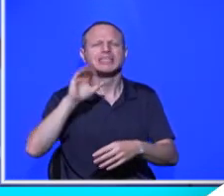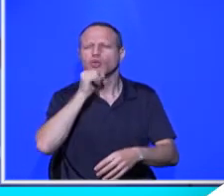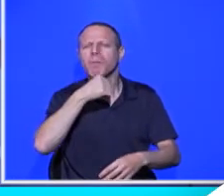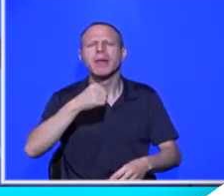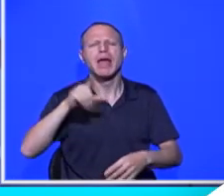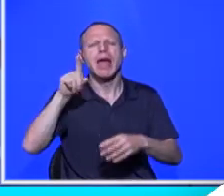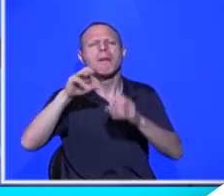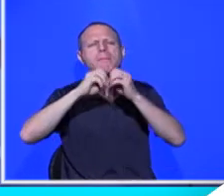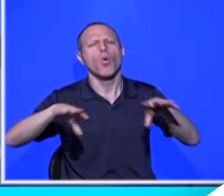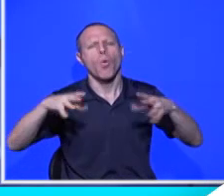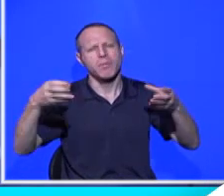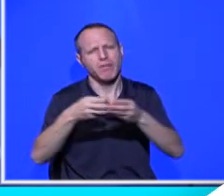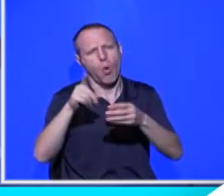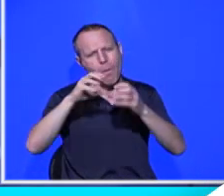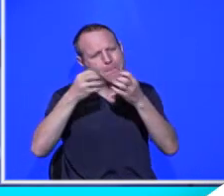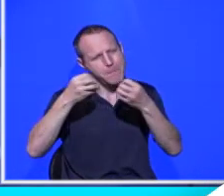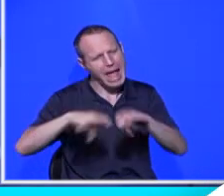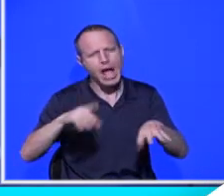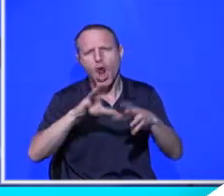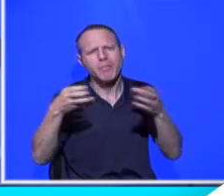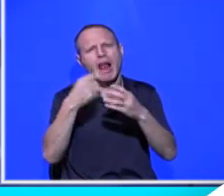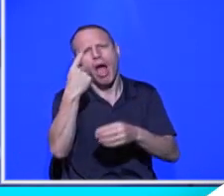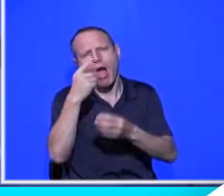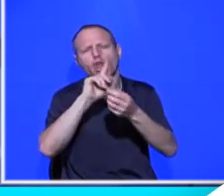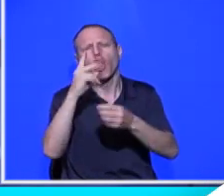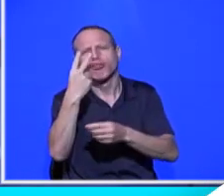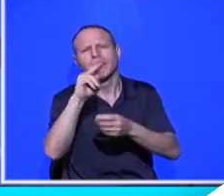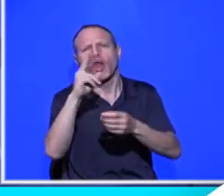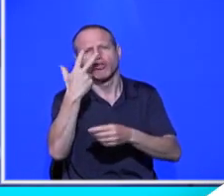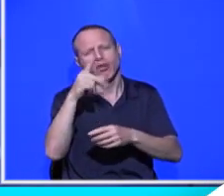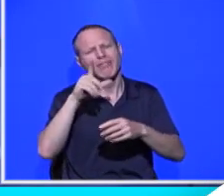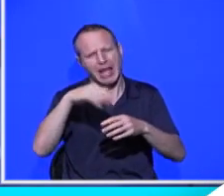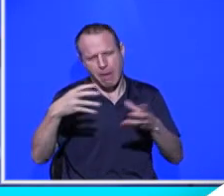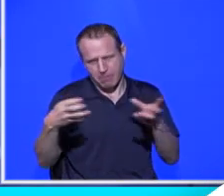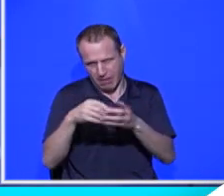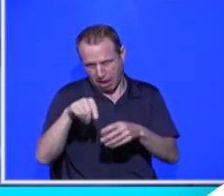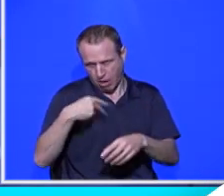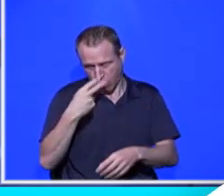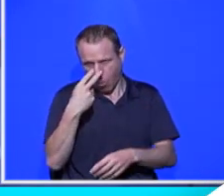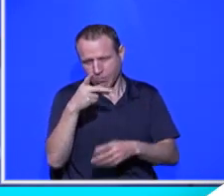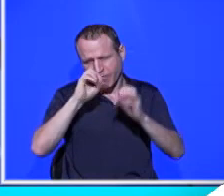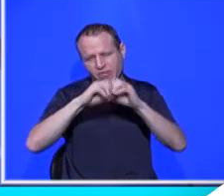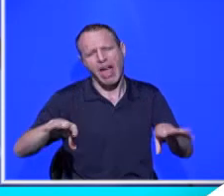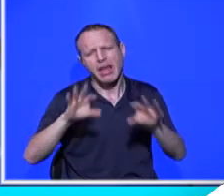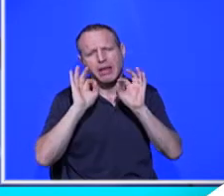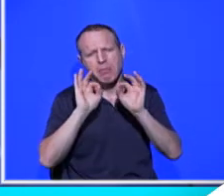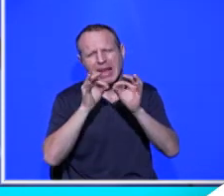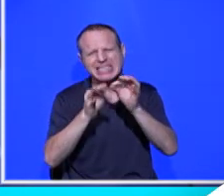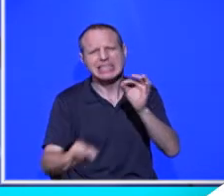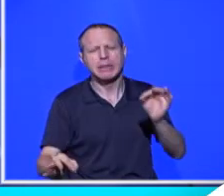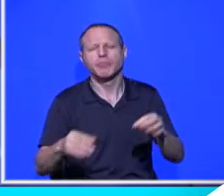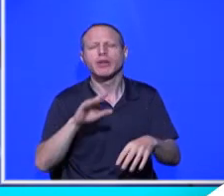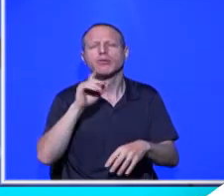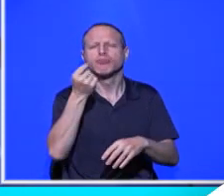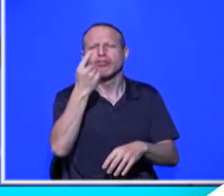מפלגות. הוא פירק לא מפלגה אחת, לא שתיים ולא שלוש. וכאן אנחנו רואים עוד מפלגה שהוא מפרק אותה לרסיסים. עכשיו, בשנייה שבני גנץ נכנס